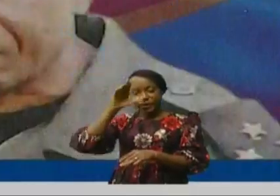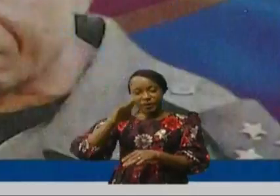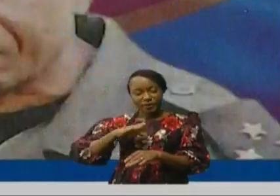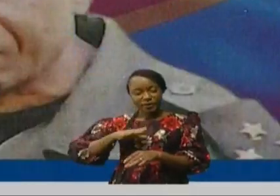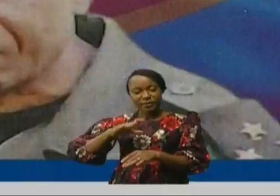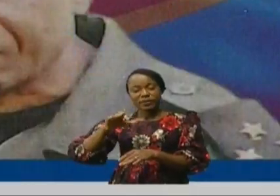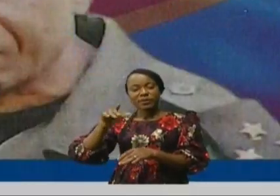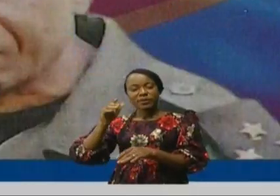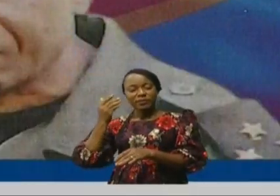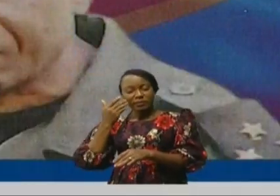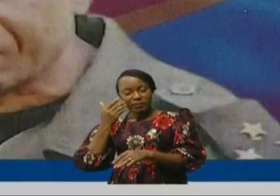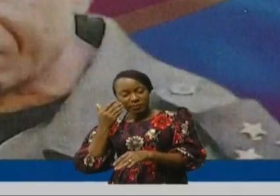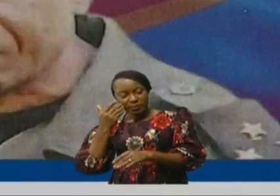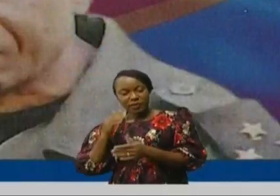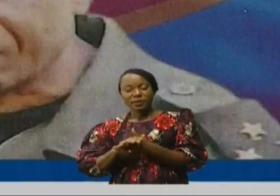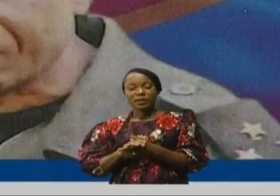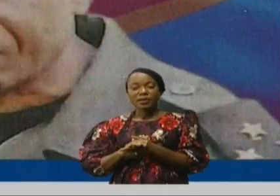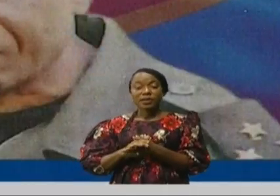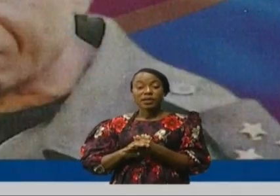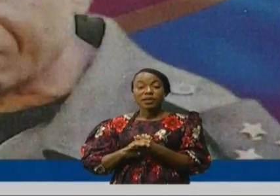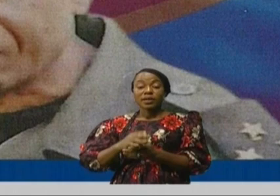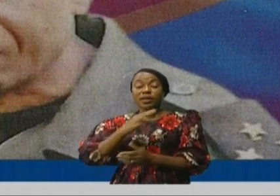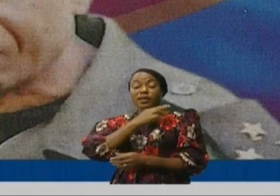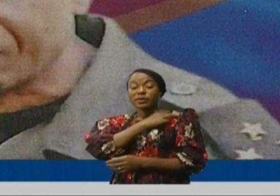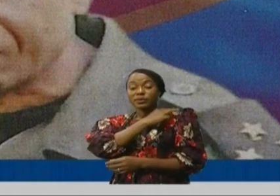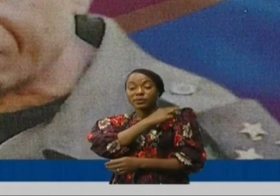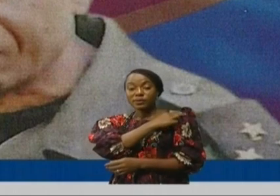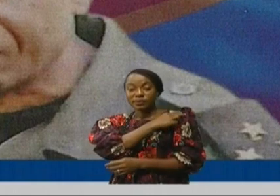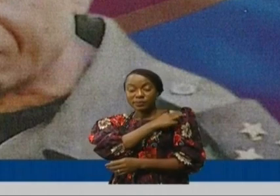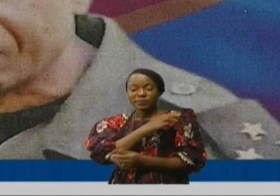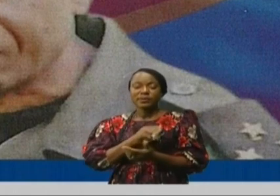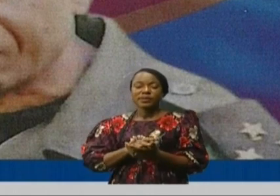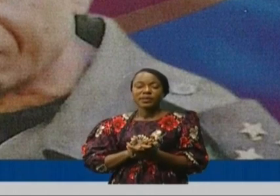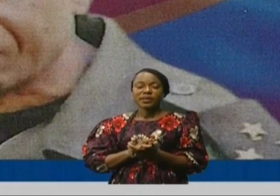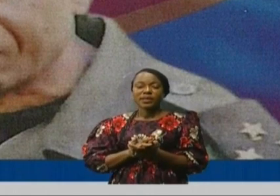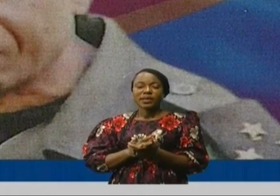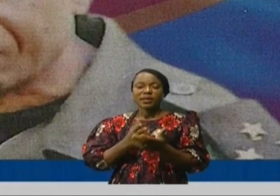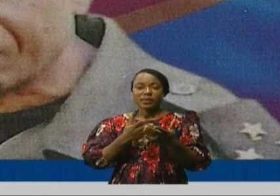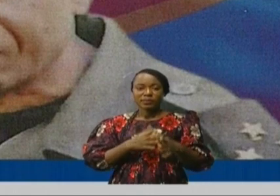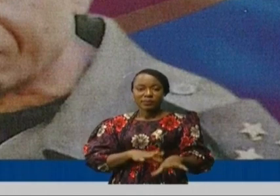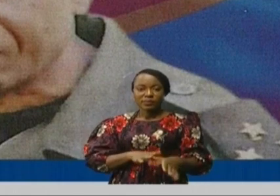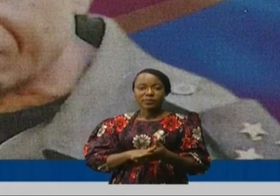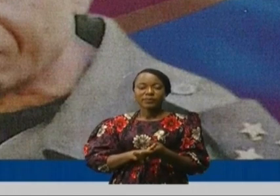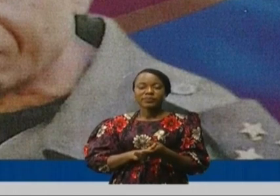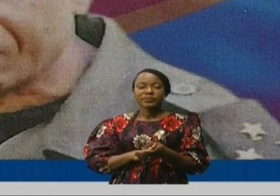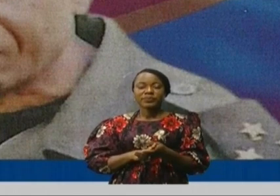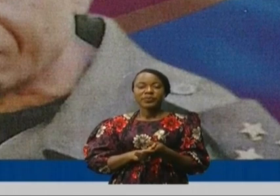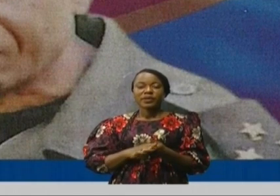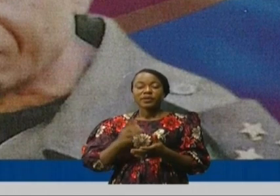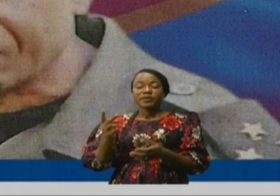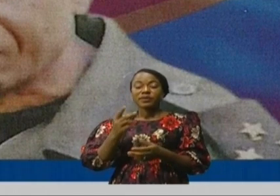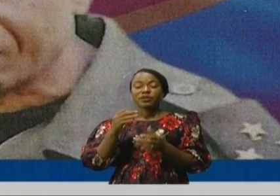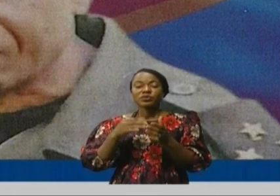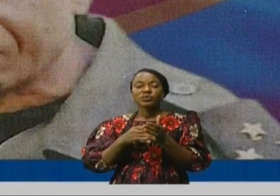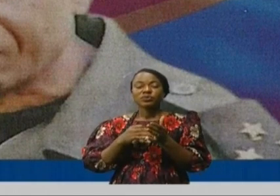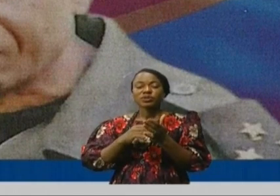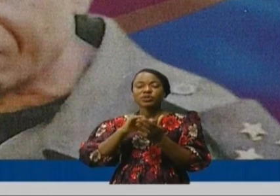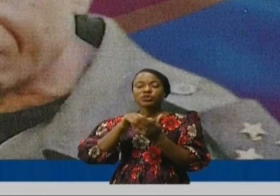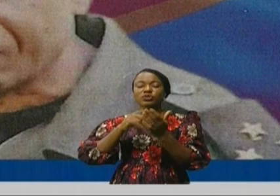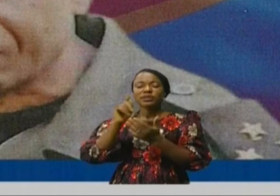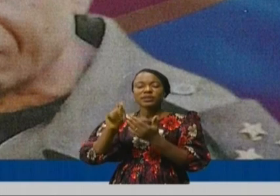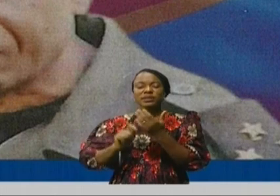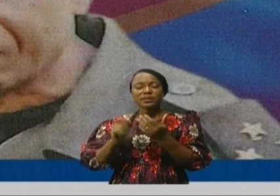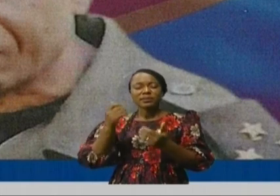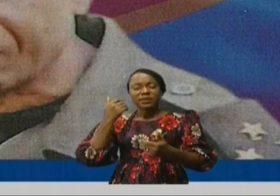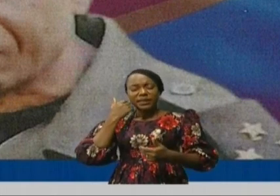Ferdinand Maina Bicholo, mort survenu le 28 juillet 2022 à Kinshasa, de suite d'une longue maladie à